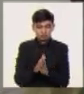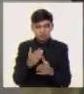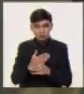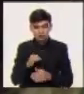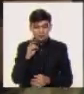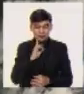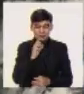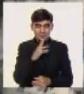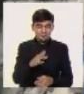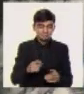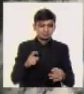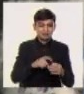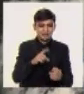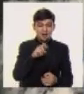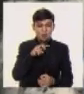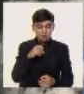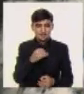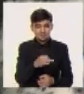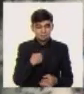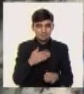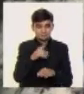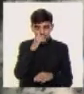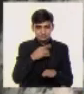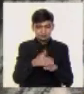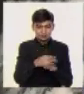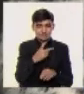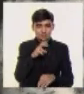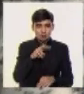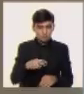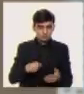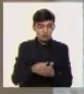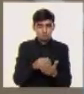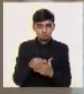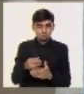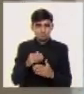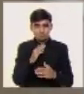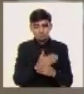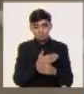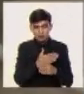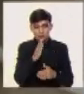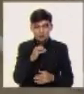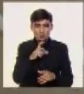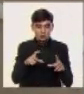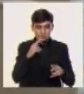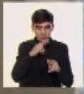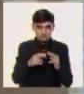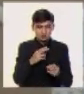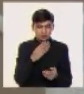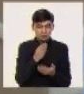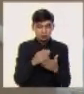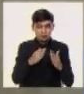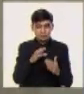временно заложить свои квартиры, взамен обещала выплачивать ежемесячно по 200 долларов. В итоге люди потеряли свое жилье. Динара Фризин одна из